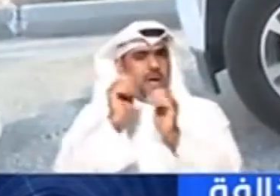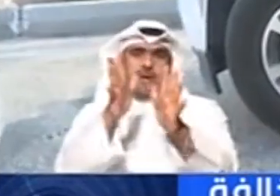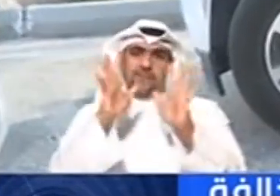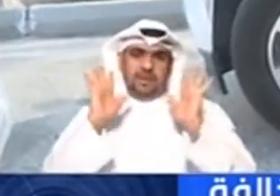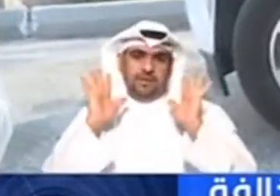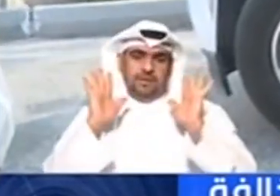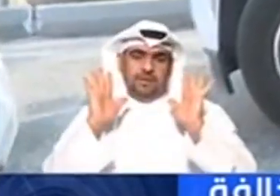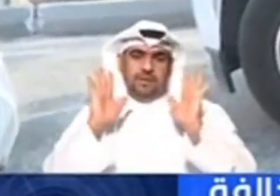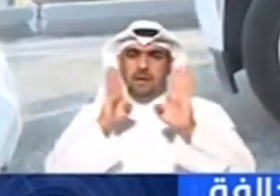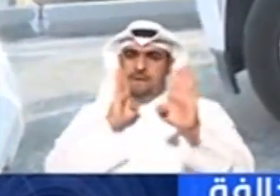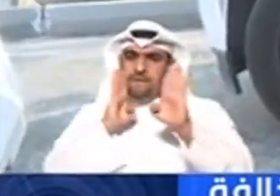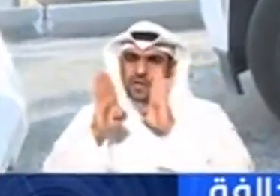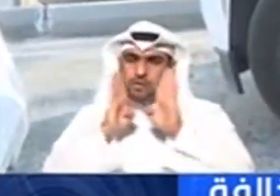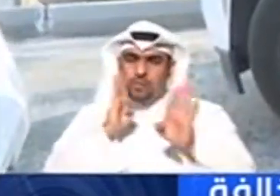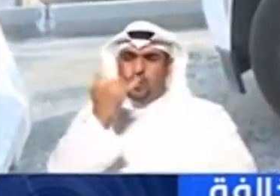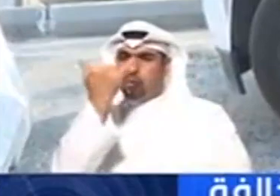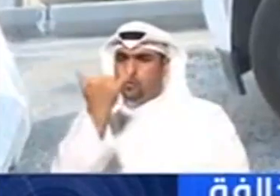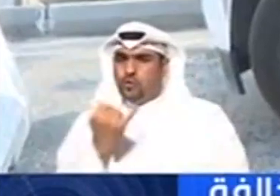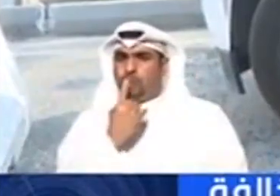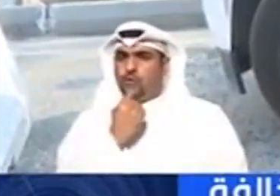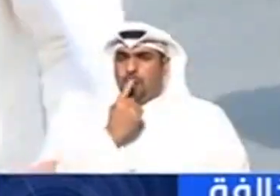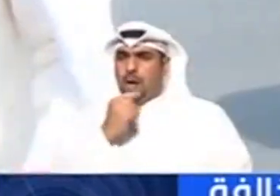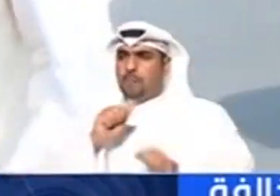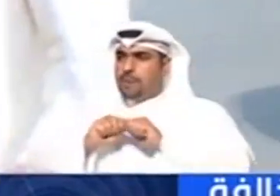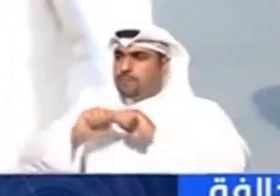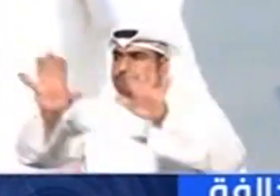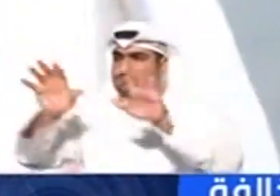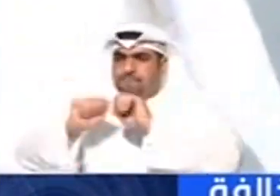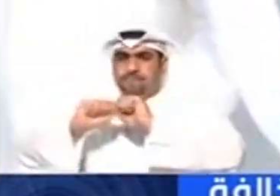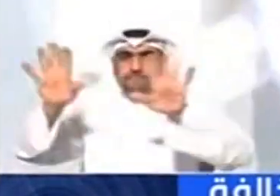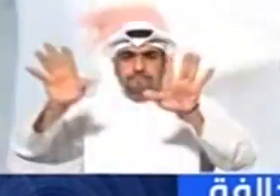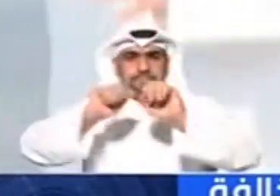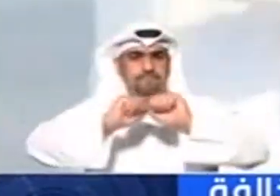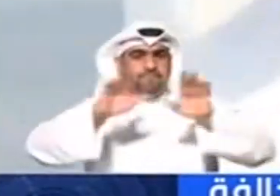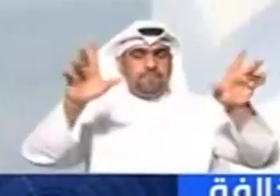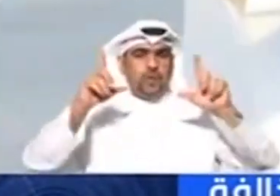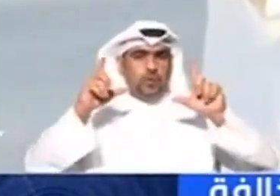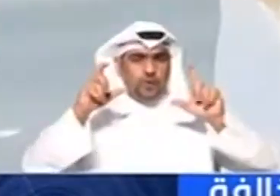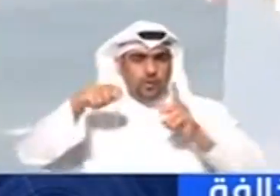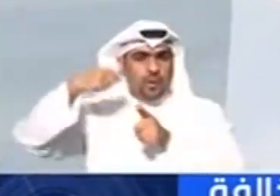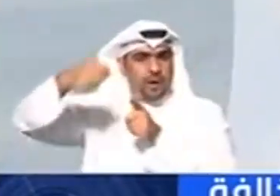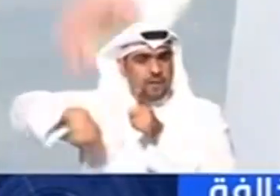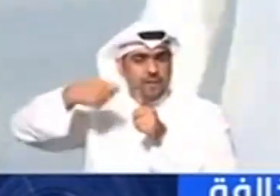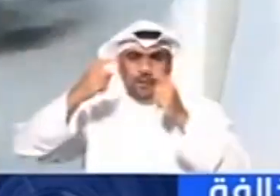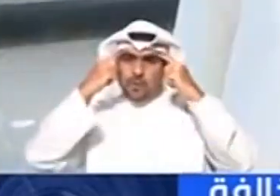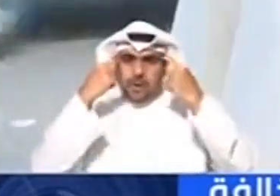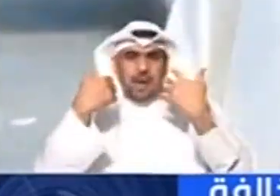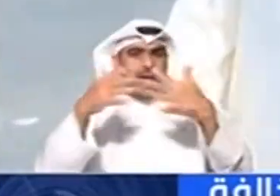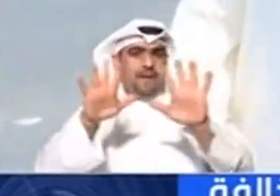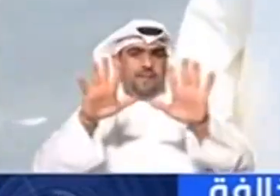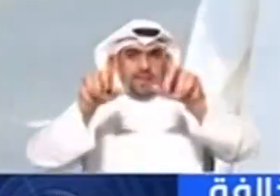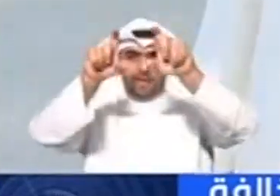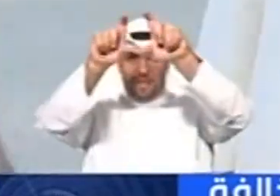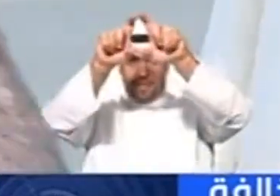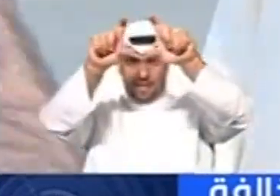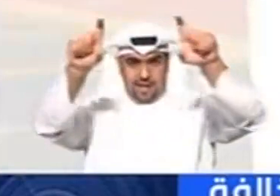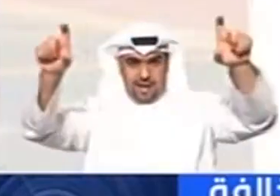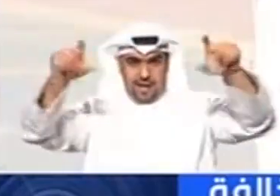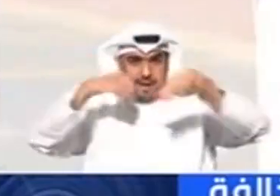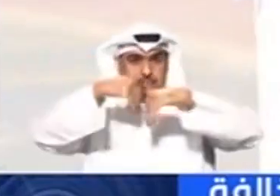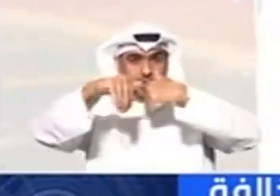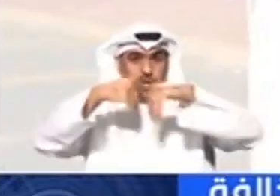بلدية الكويت بالتعاون مع وزارة الداخلية رصدت مجموعة من المخالفات الانتخابية في الدائرة